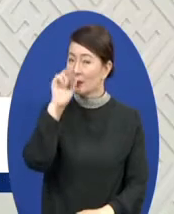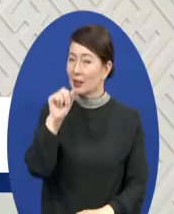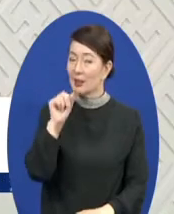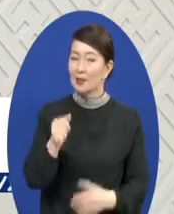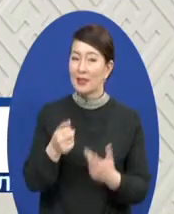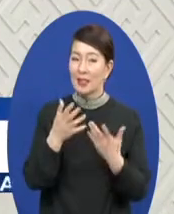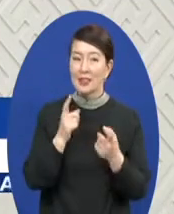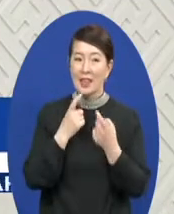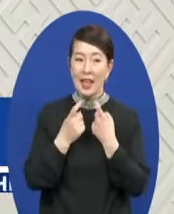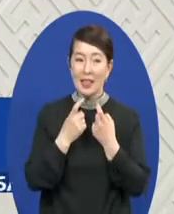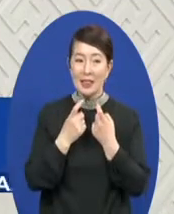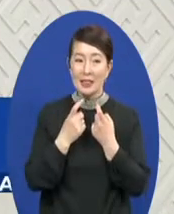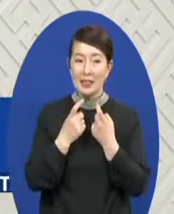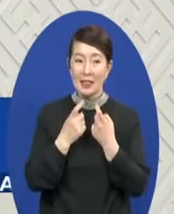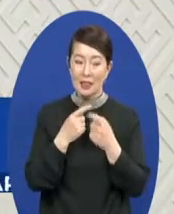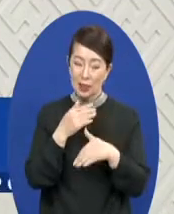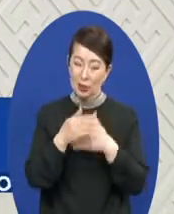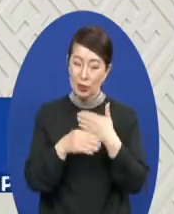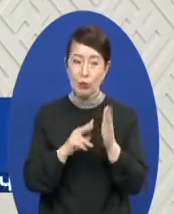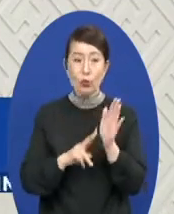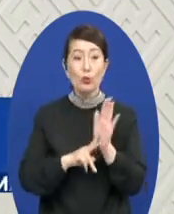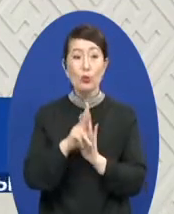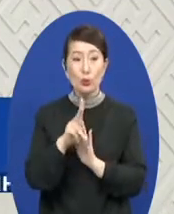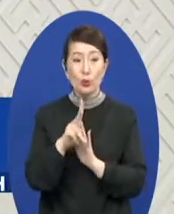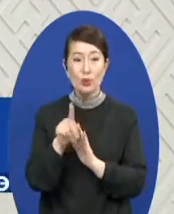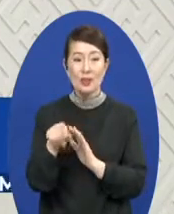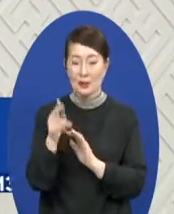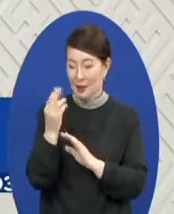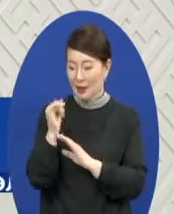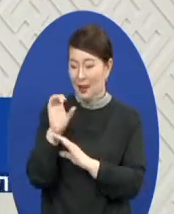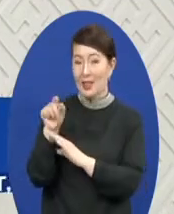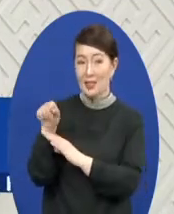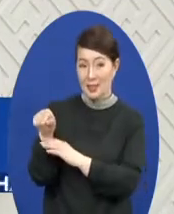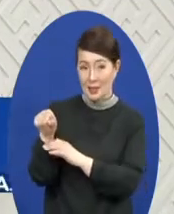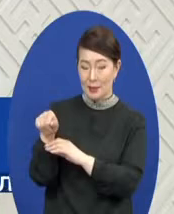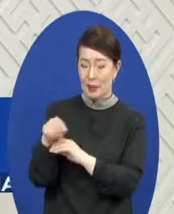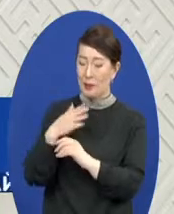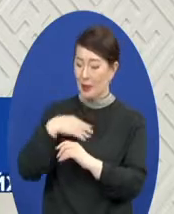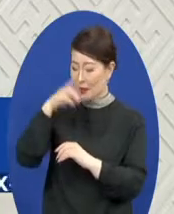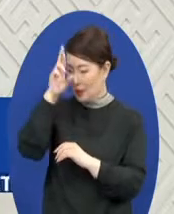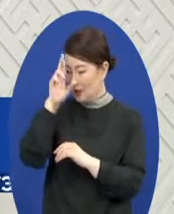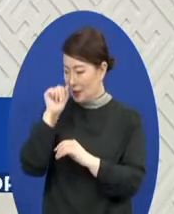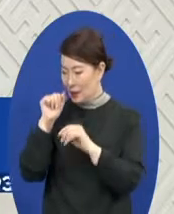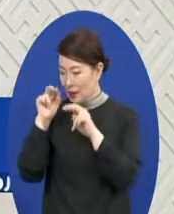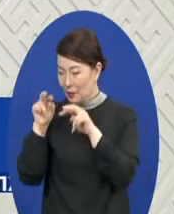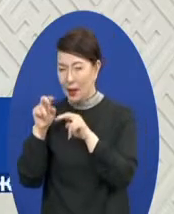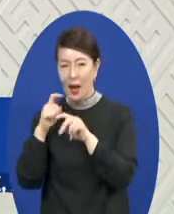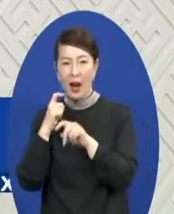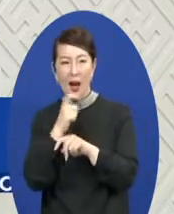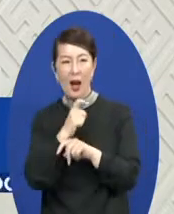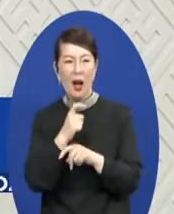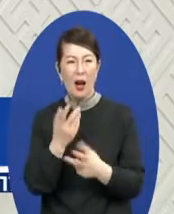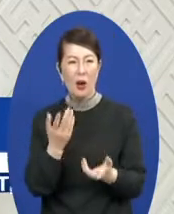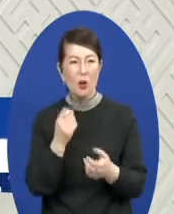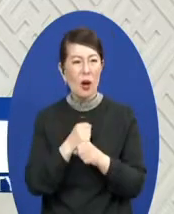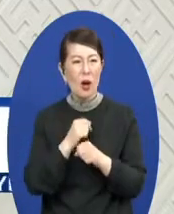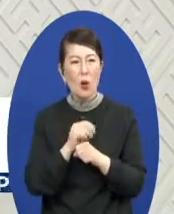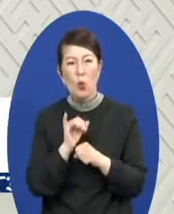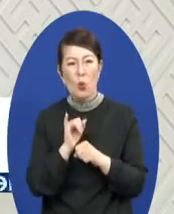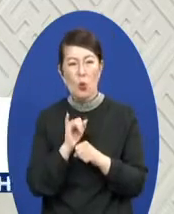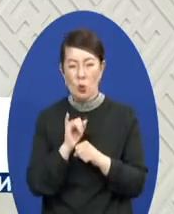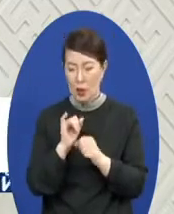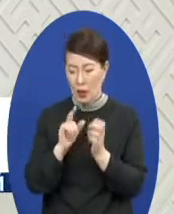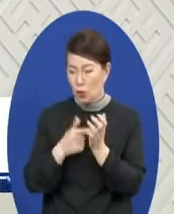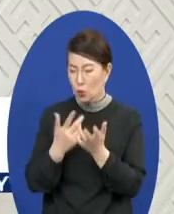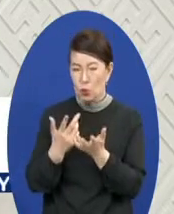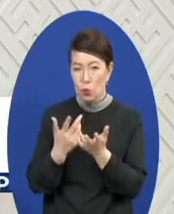тохиолддог харилцааны явцад үүсэж бий болох ийм тохиолдлууд кейс дээр одоо манай яамныхан одоо ямар хариу зүг үйлдэл үзүүлж